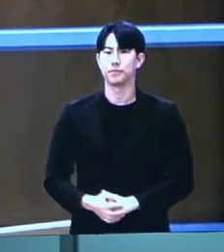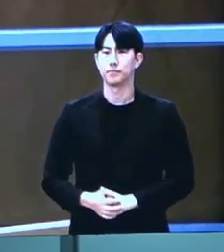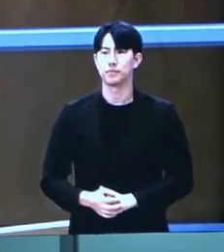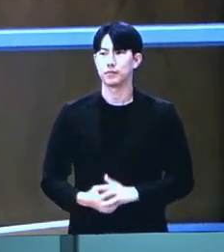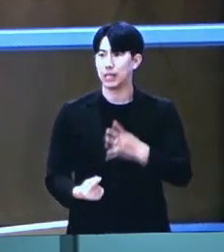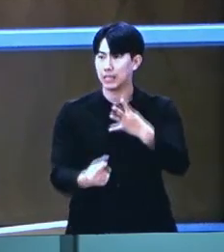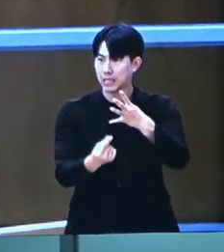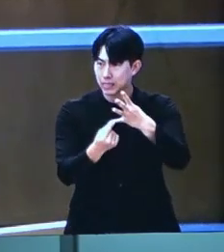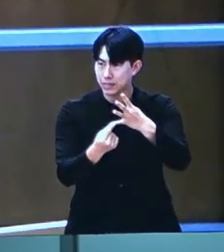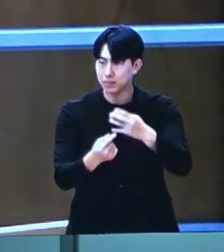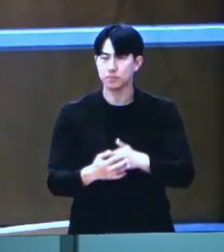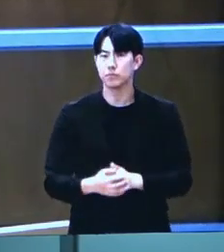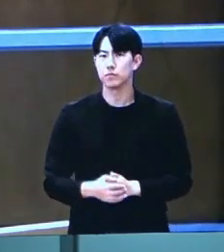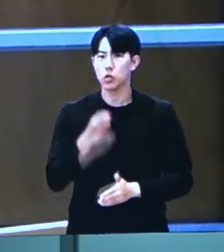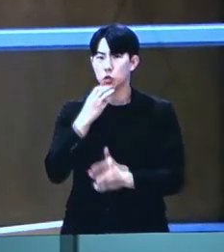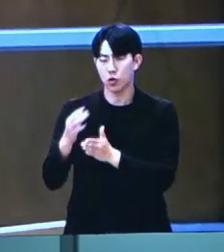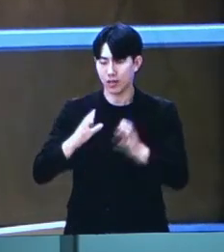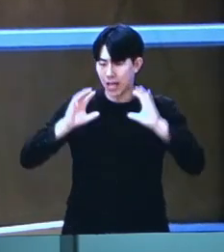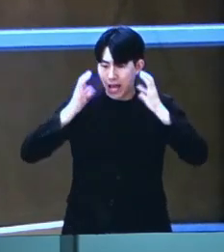넷째,